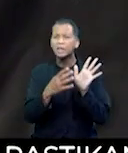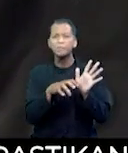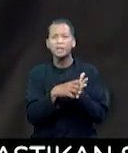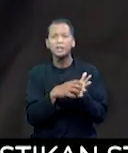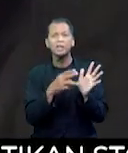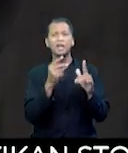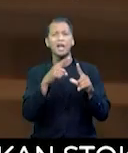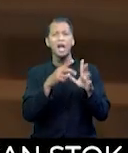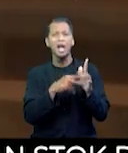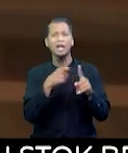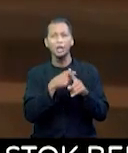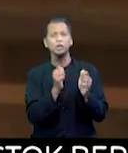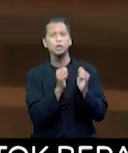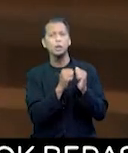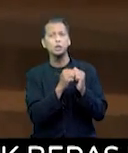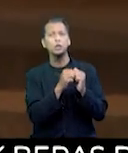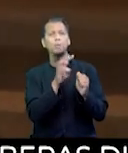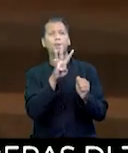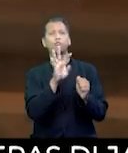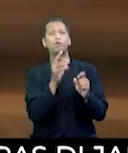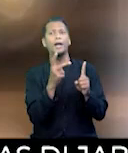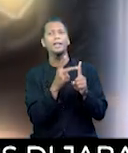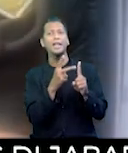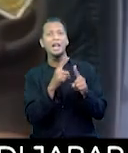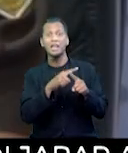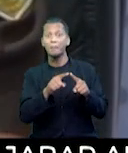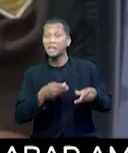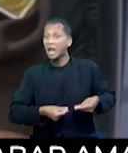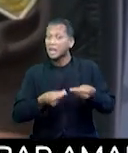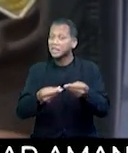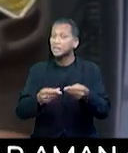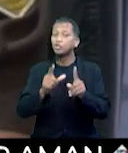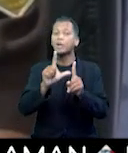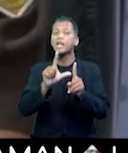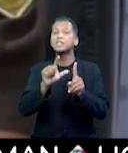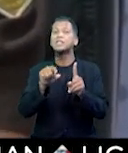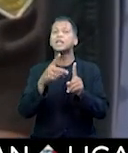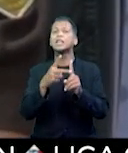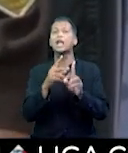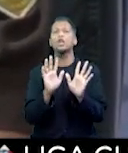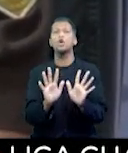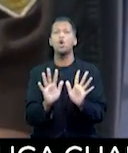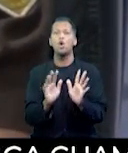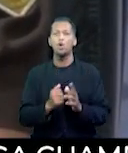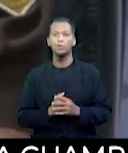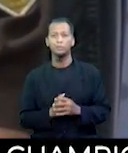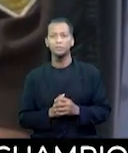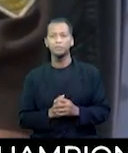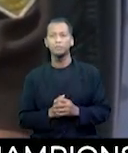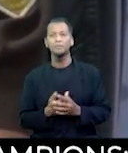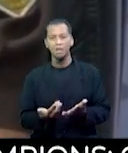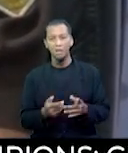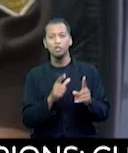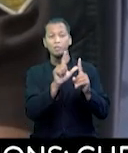lahan yang diperlukan, hanya terrealisasi 17 hektar. Yang satu adalah menyediakan lahan sebanyak 17,8